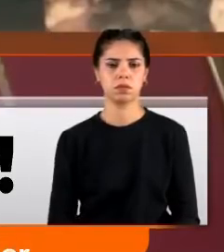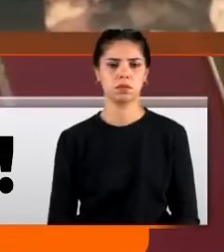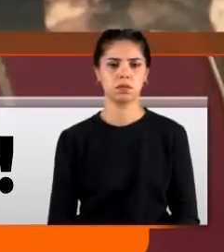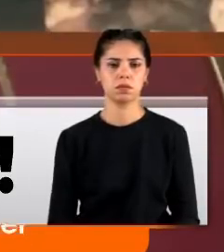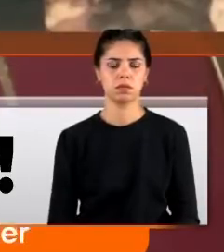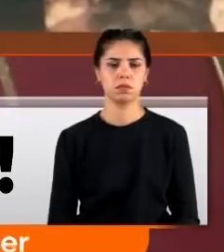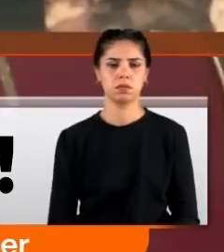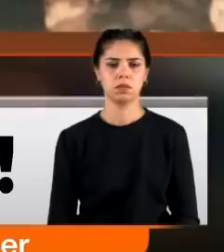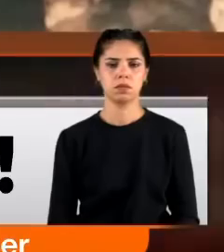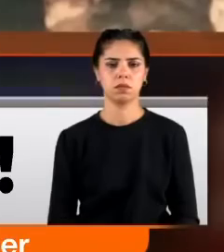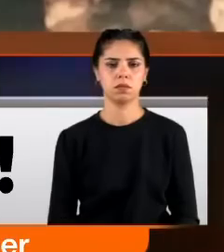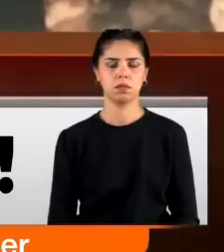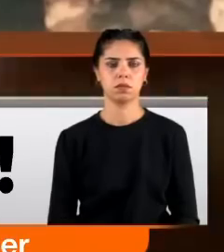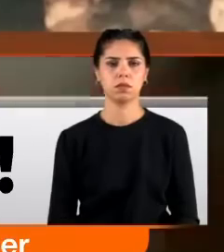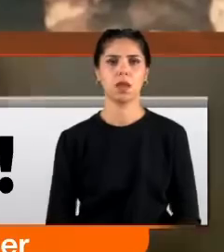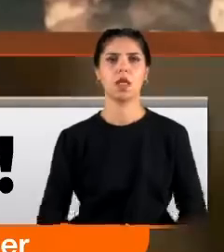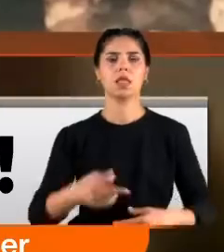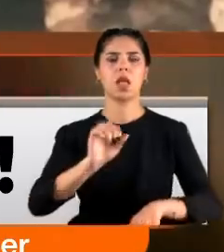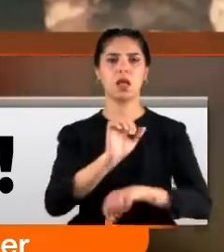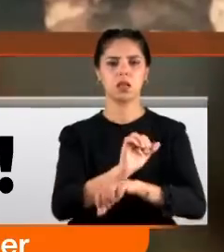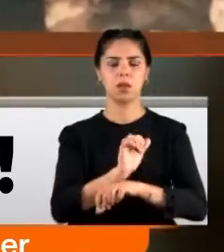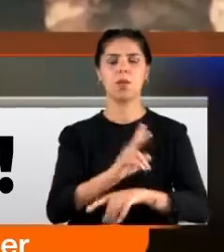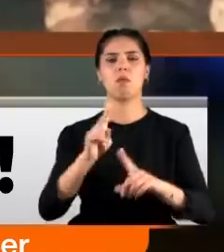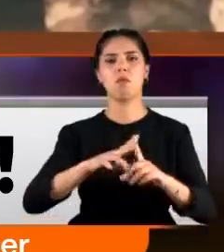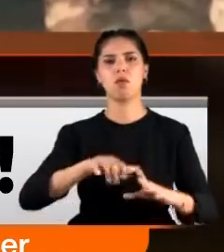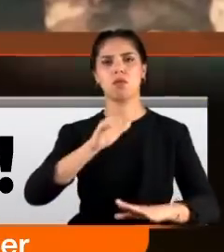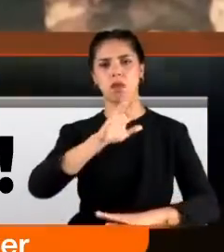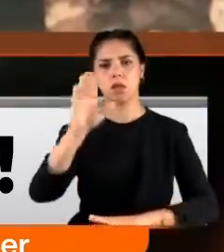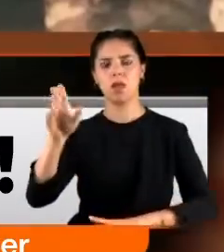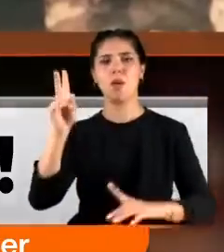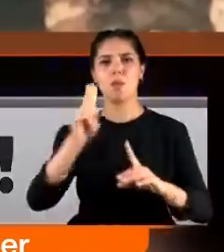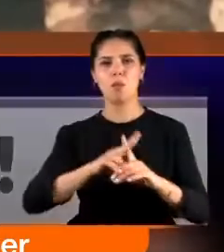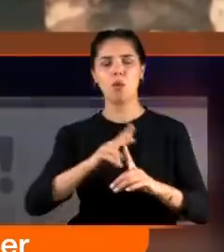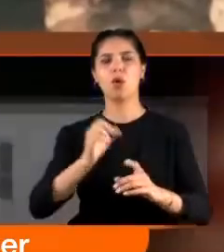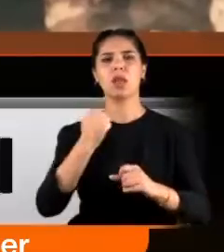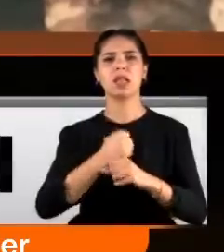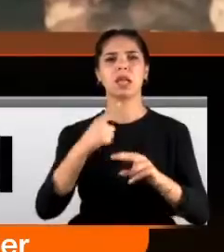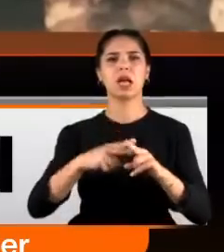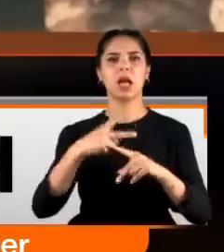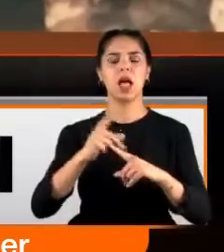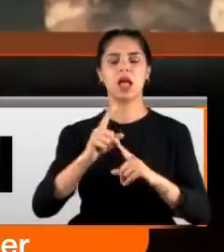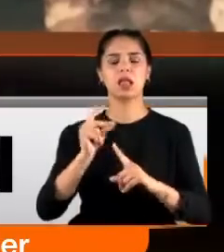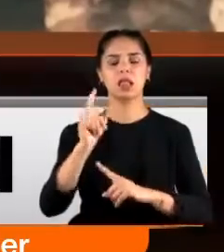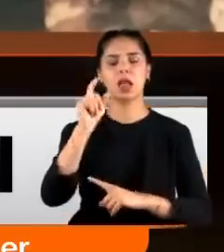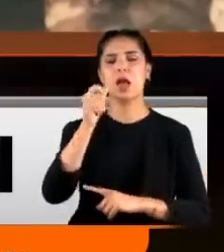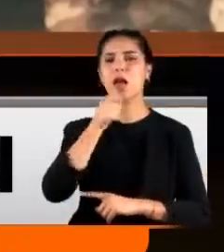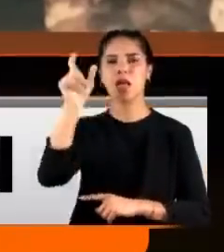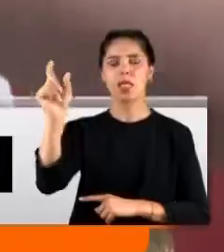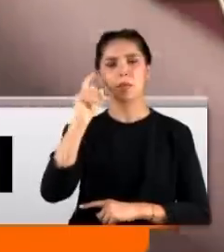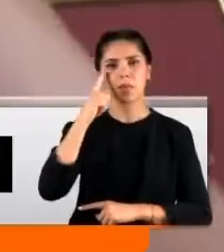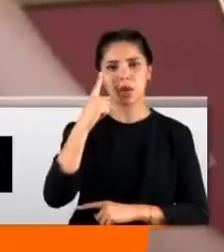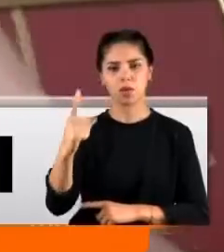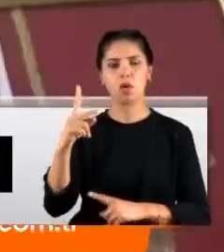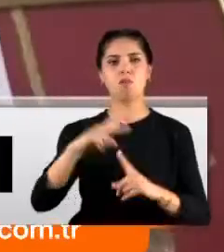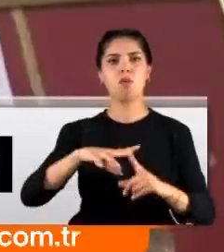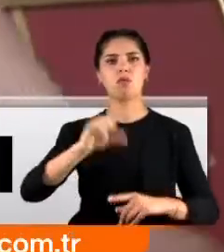Arkadan elimi de kelepçelediler. Ters kelepçe yapıldı, karakola götürüldü. Polis gazisinin iddiasına göre şiddet karakolda da sürdü.